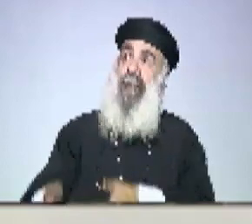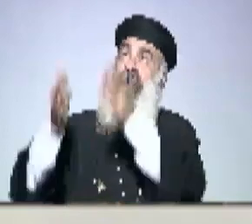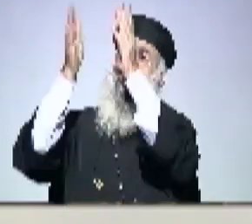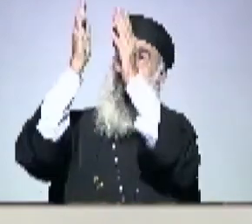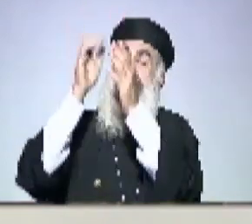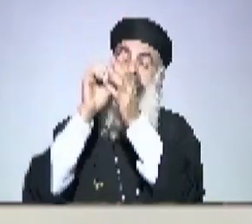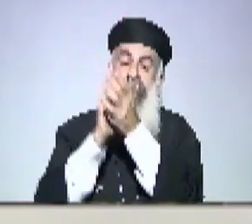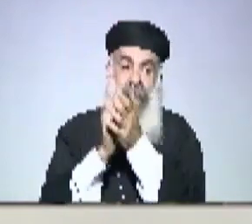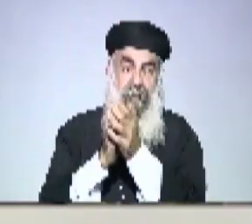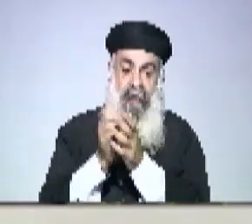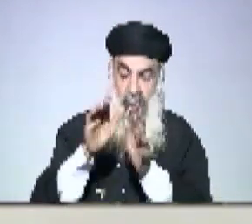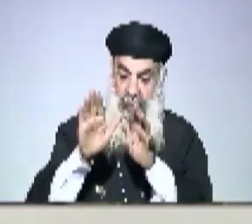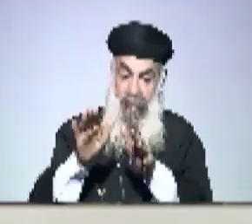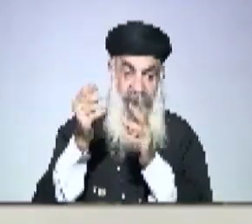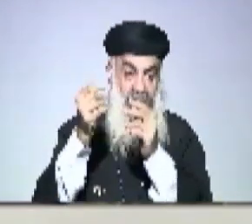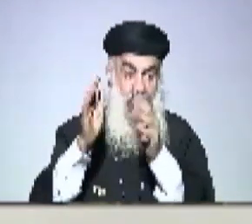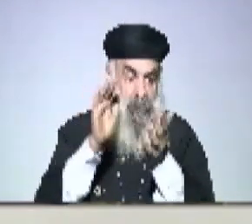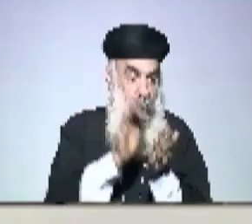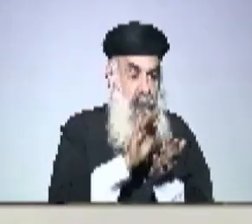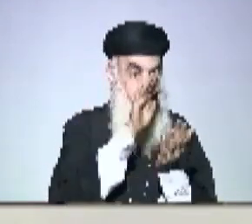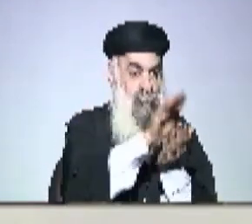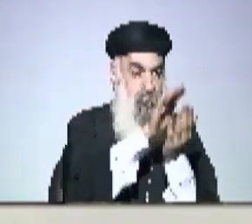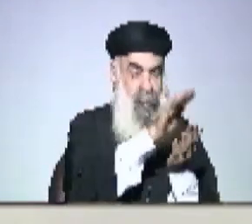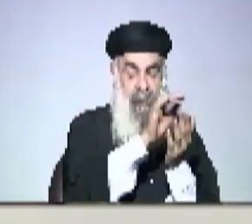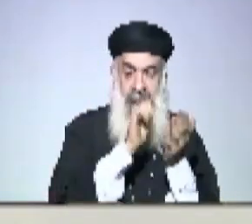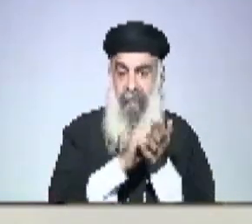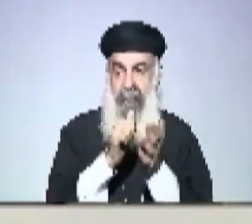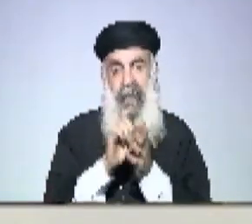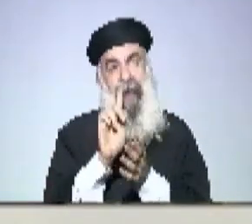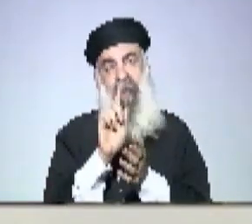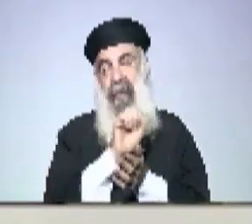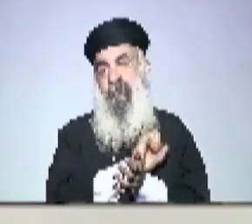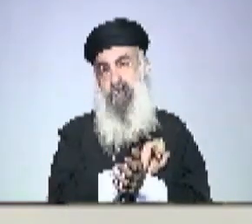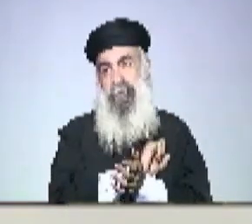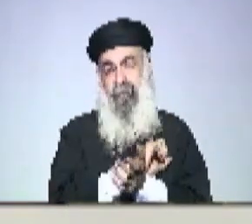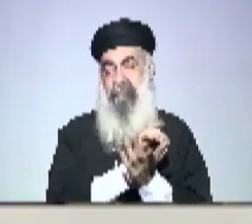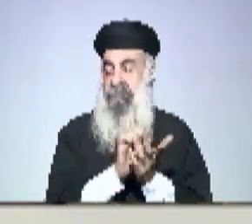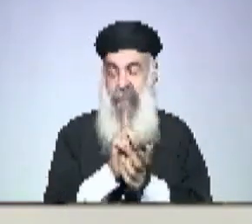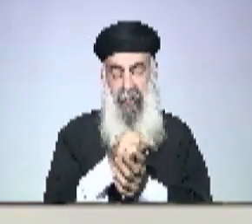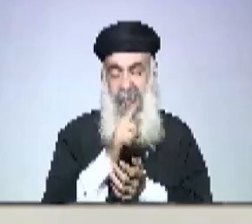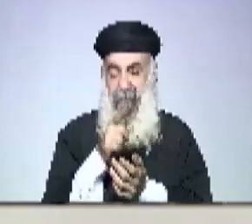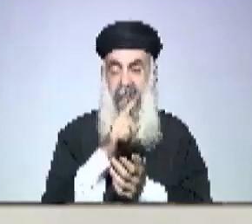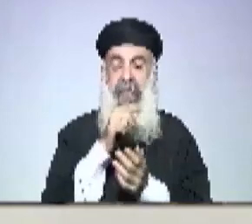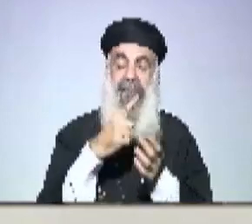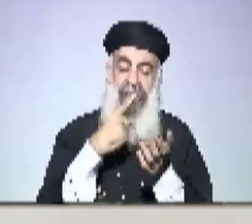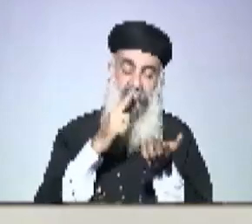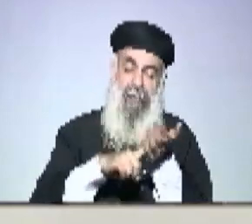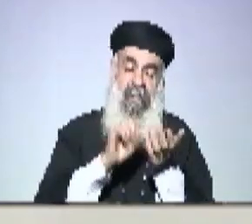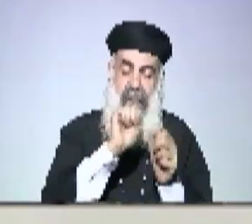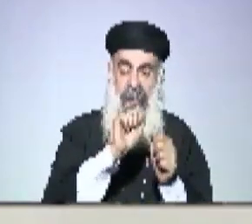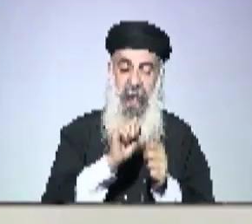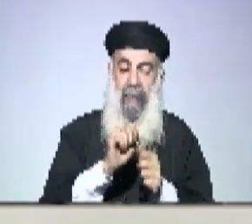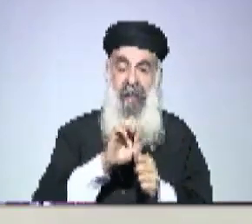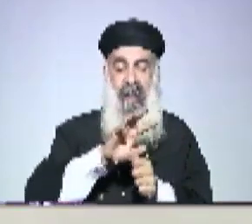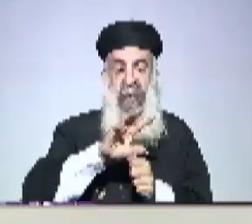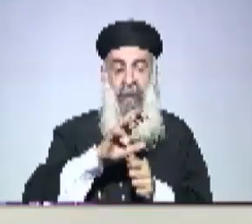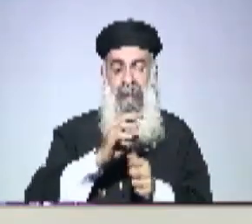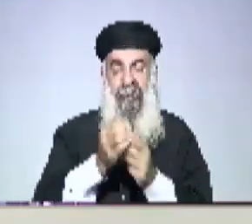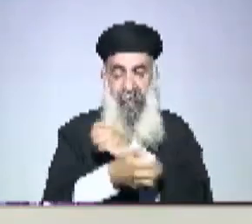عنده فلوس كتيره متخزنه في البيت حرام يعني ده حق الفقراء مش